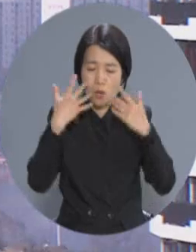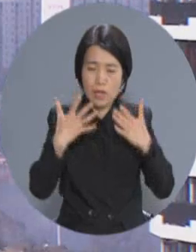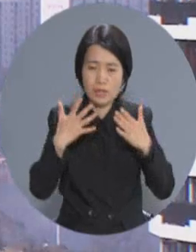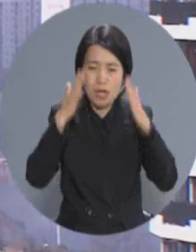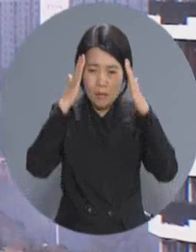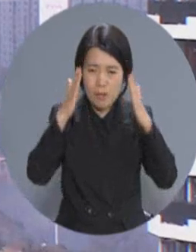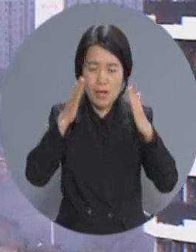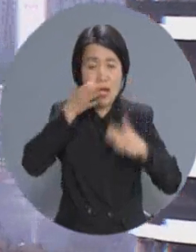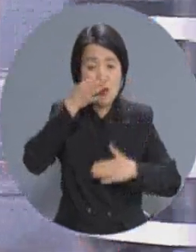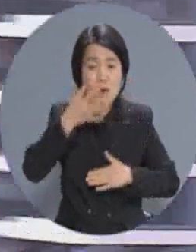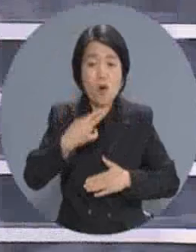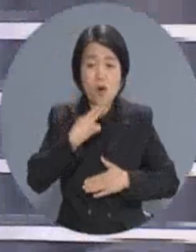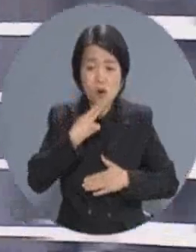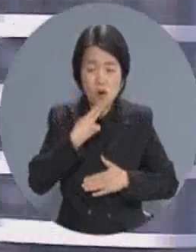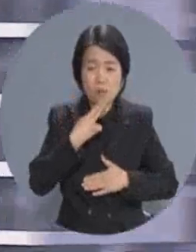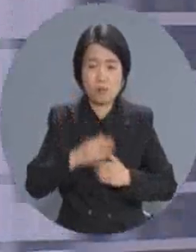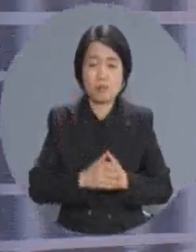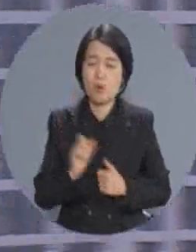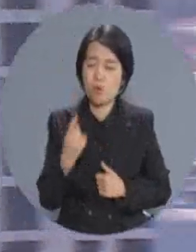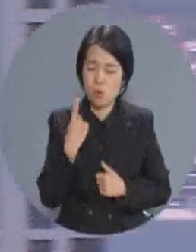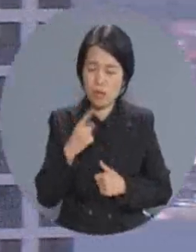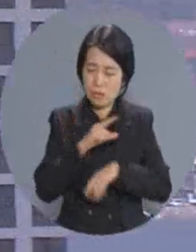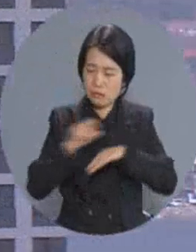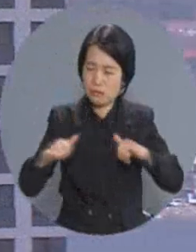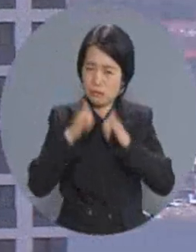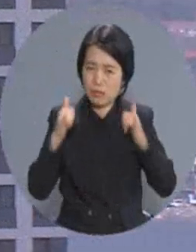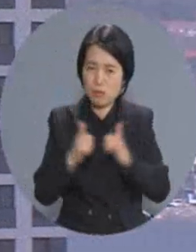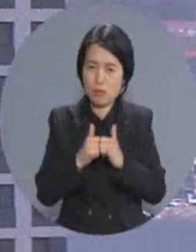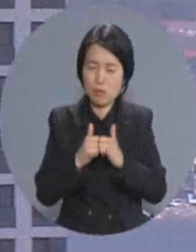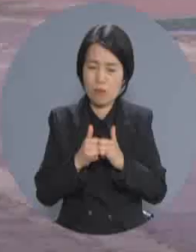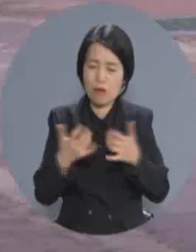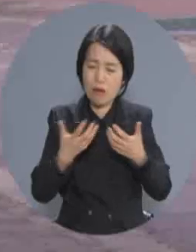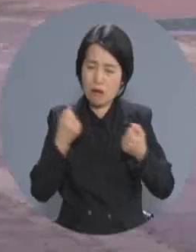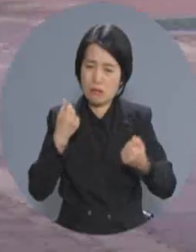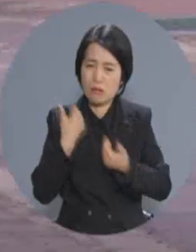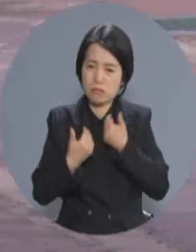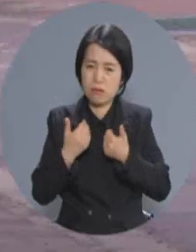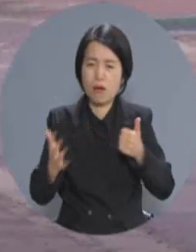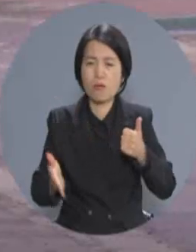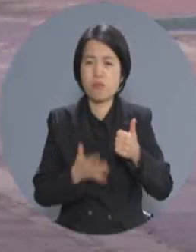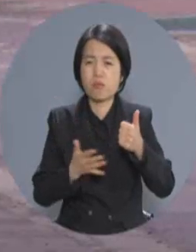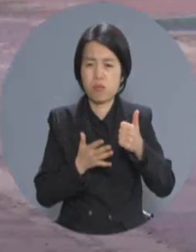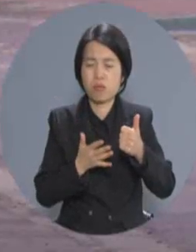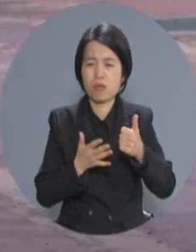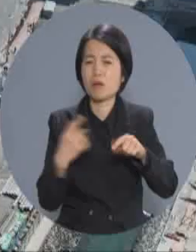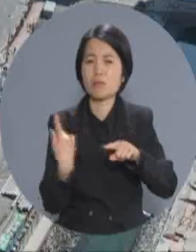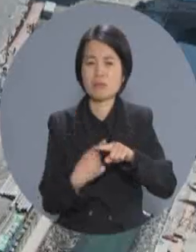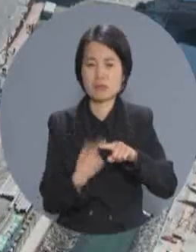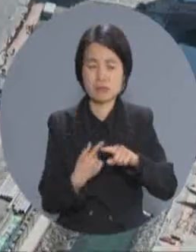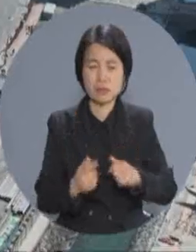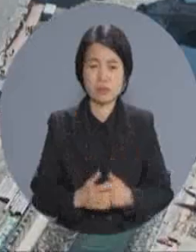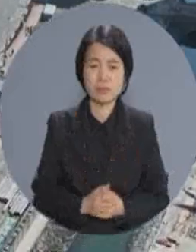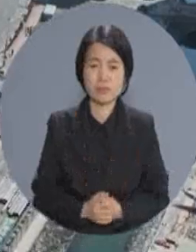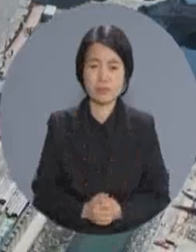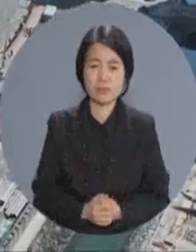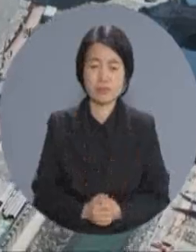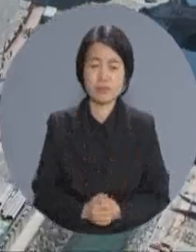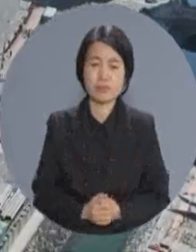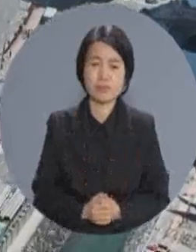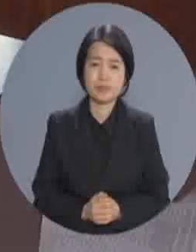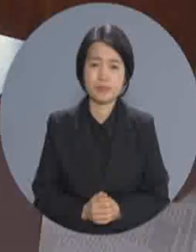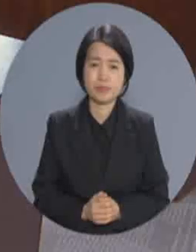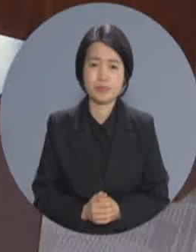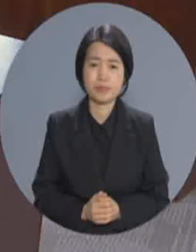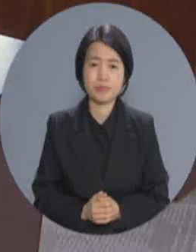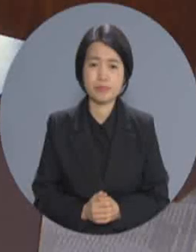명확한 방향을 내놓지 못하면서 즉사회의 갈등과 분열만 고조되고 있습니다 MBC 뉴스 김주입니다